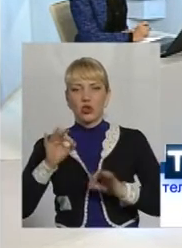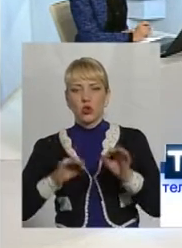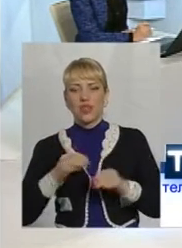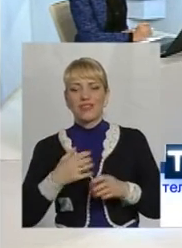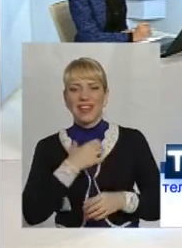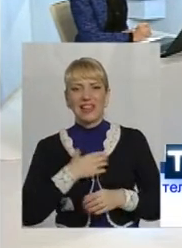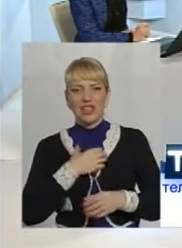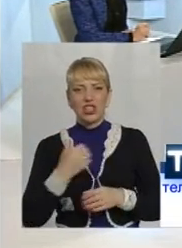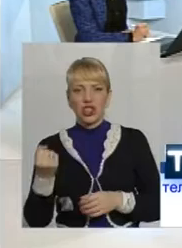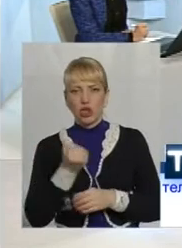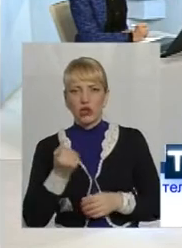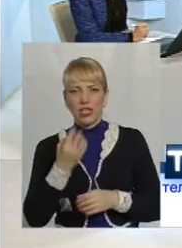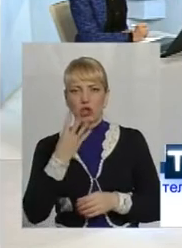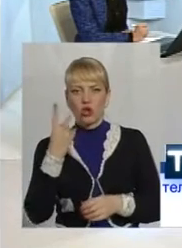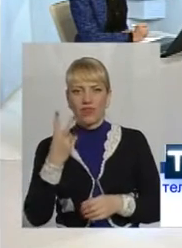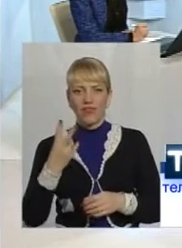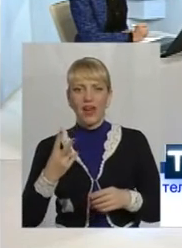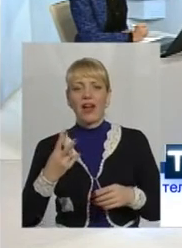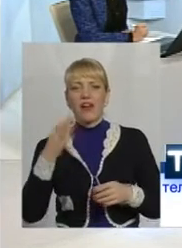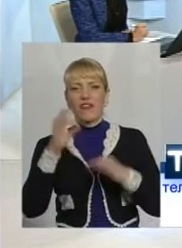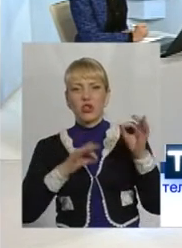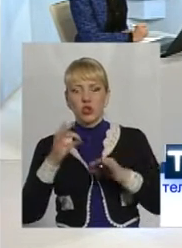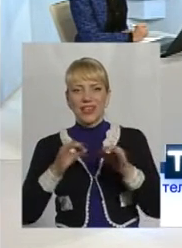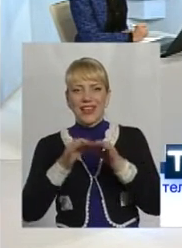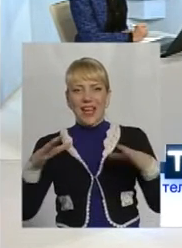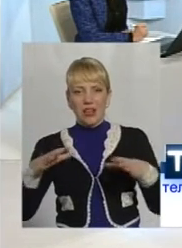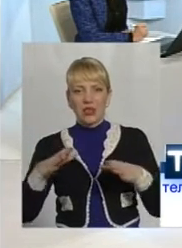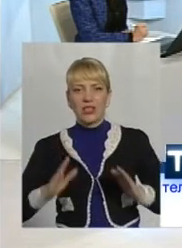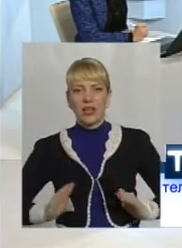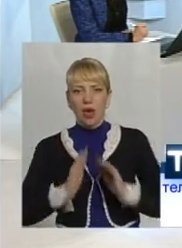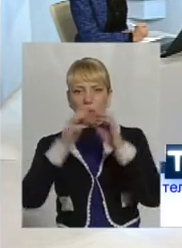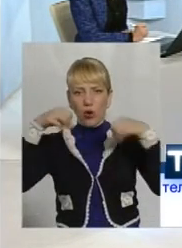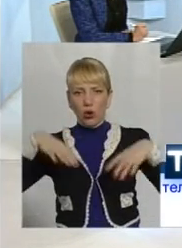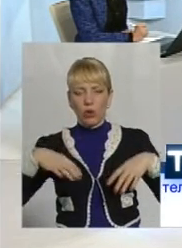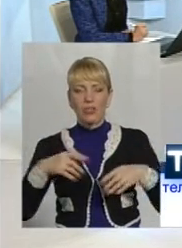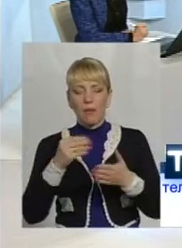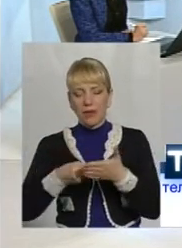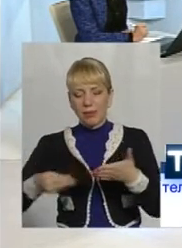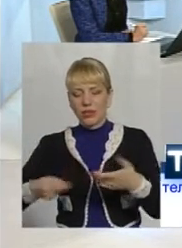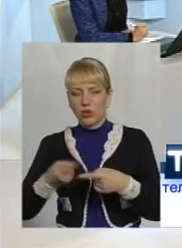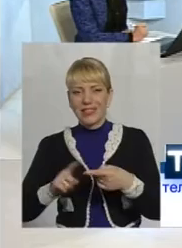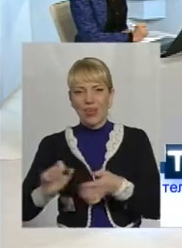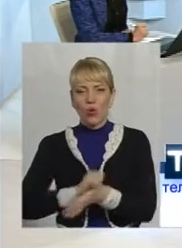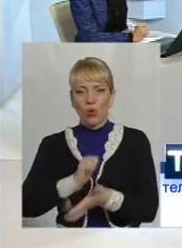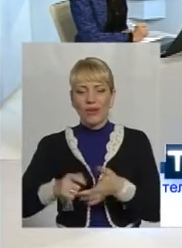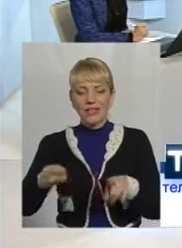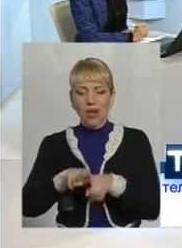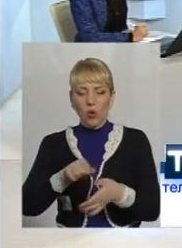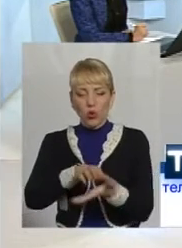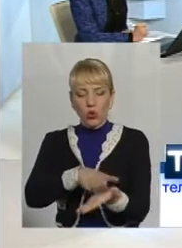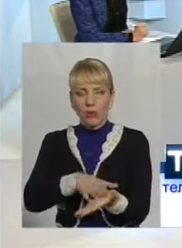42% ядерних боєголовок, підписує цей документ із такою приміткою, яку йому